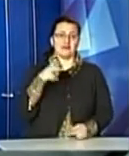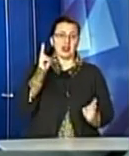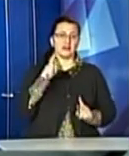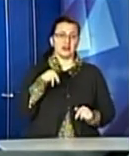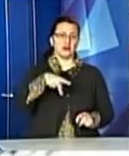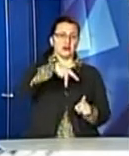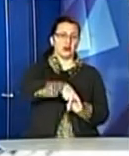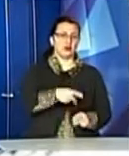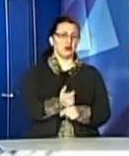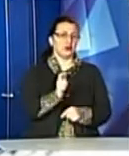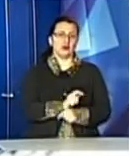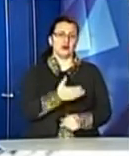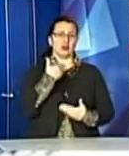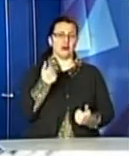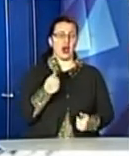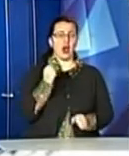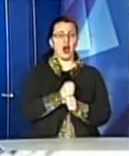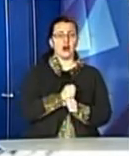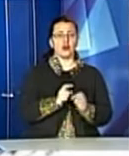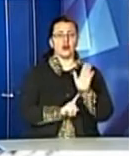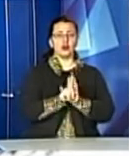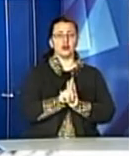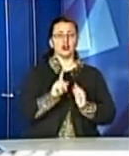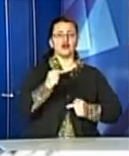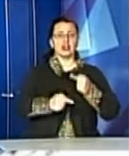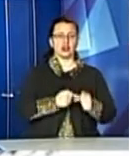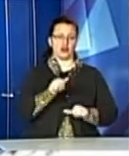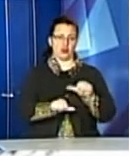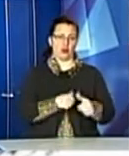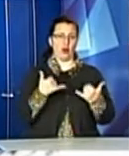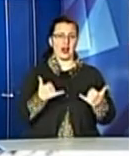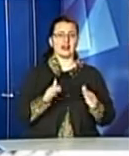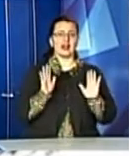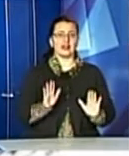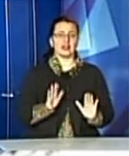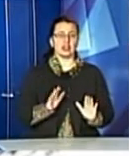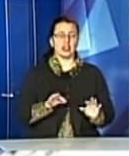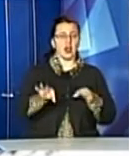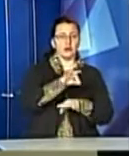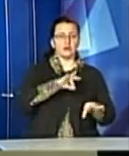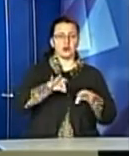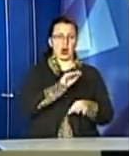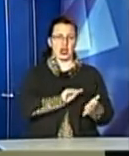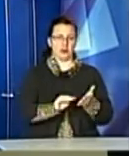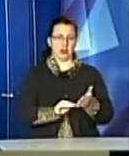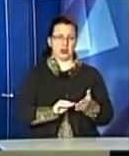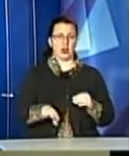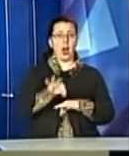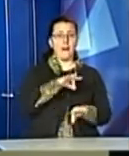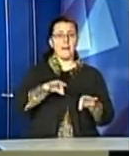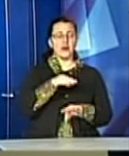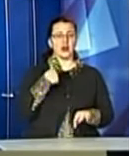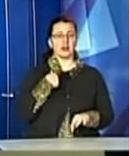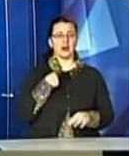дуже завантажений. Роботи з облаштування кільця розпочнуть вже наступного року, а зараз лише триває розробка проекту. Проект ми